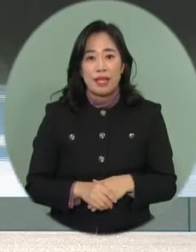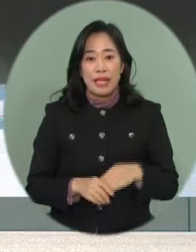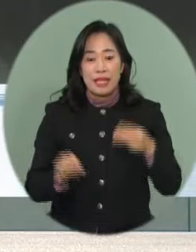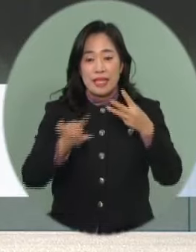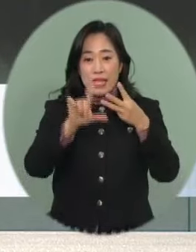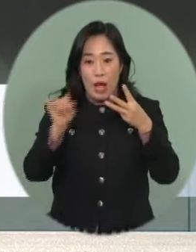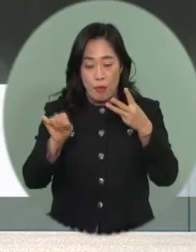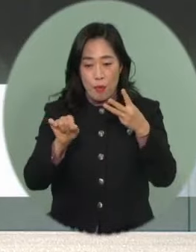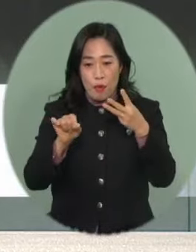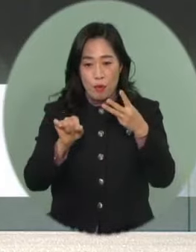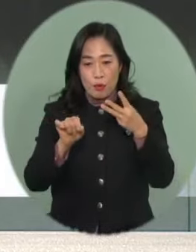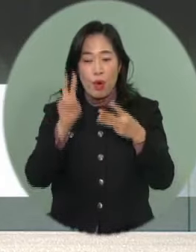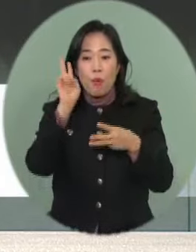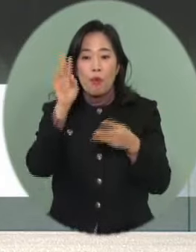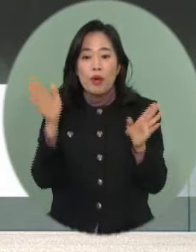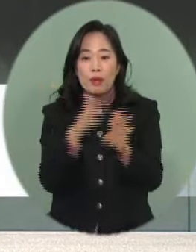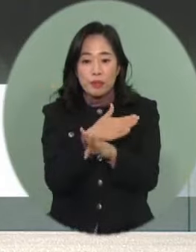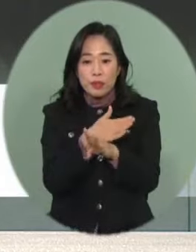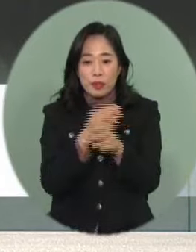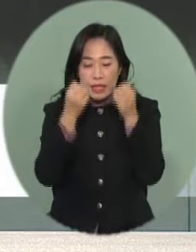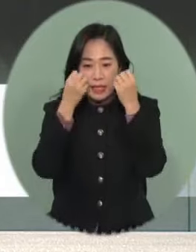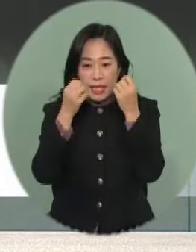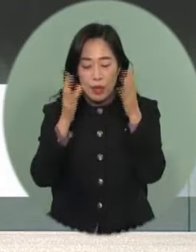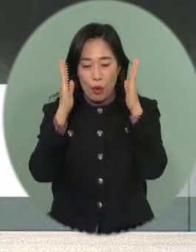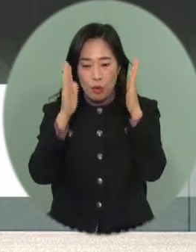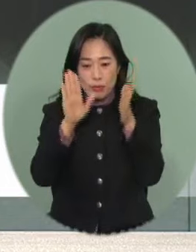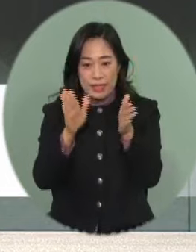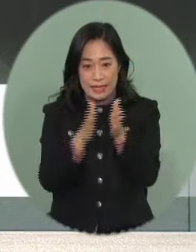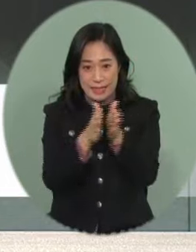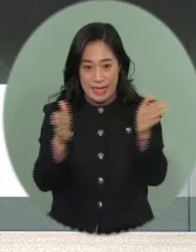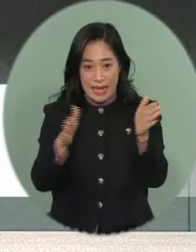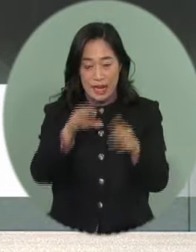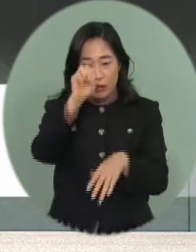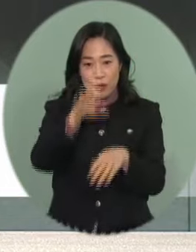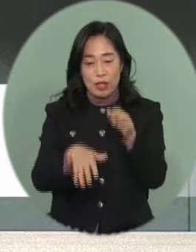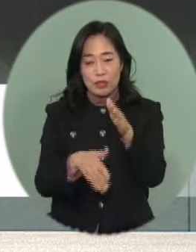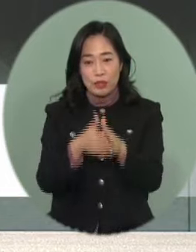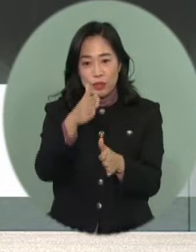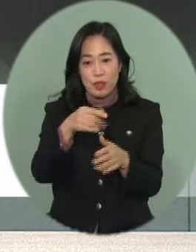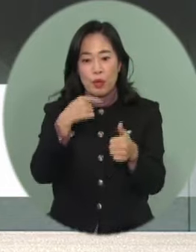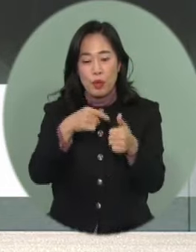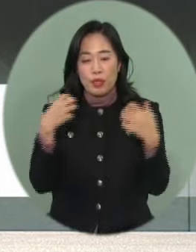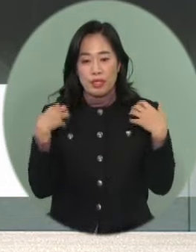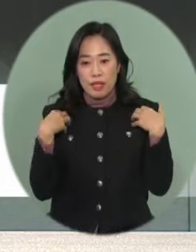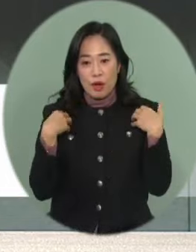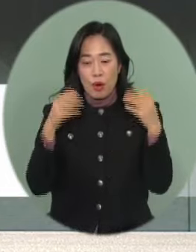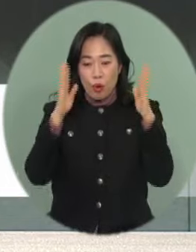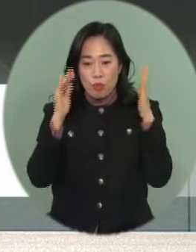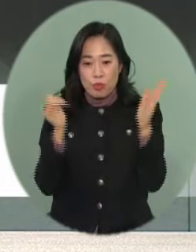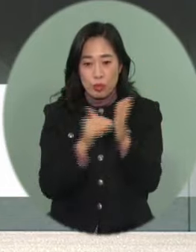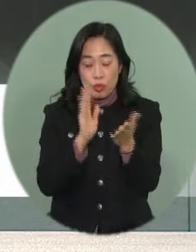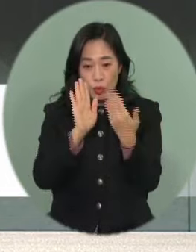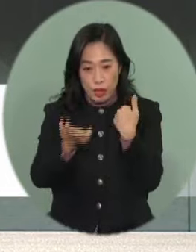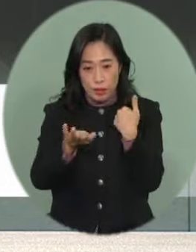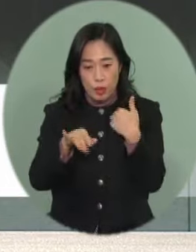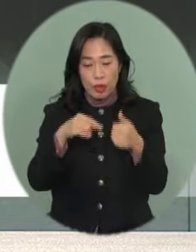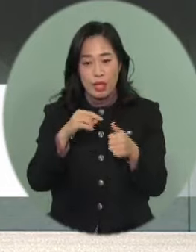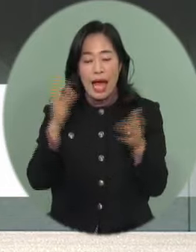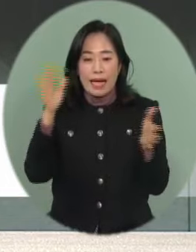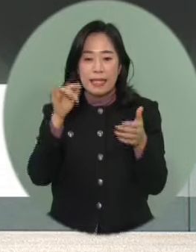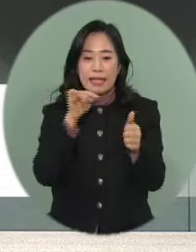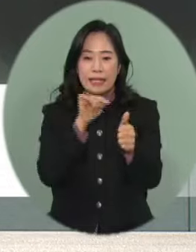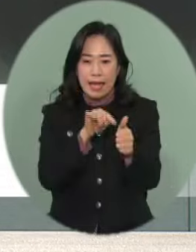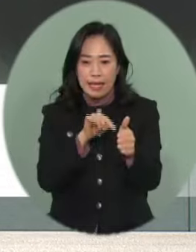3월이 됐고 모레부터는 새 학기가 시작됩니다. 광주시 교육청은 정규 수업이 끝난 후에도 학생들에게 교육